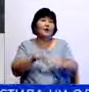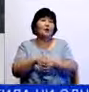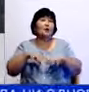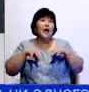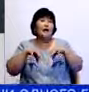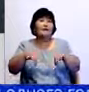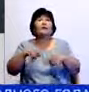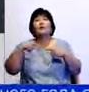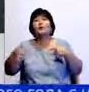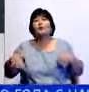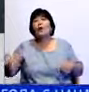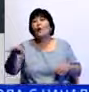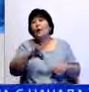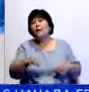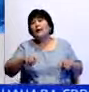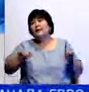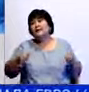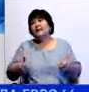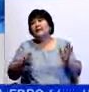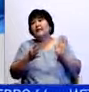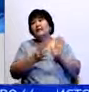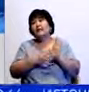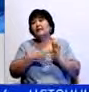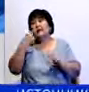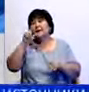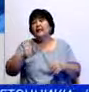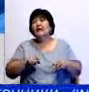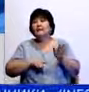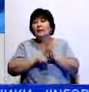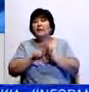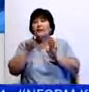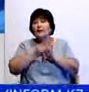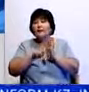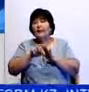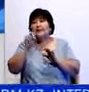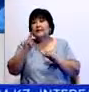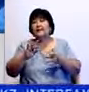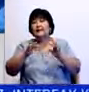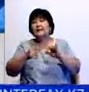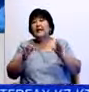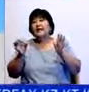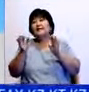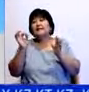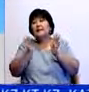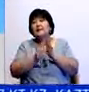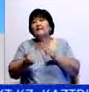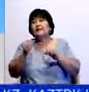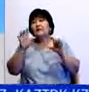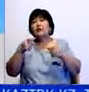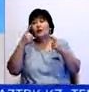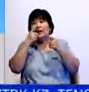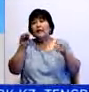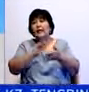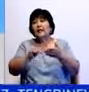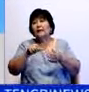автотранспорта в другие области задержаны 9 лиц ведется постоянный мониторинг социальных сетей с целью выявления незаконной рекламы